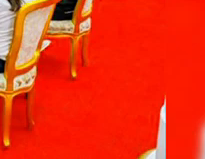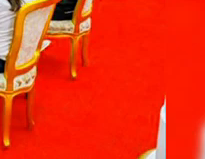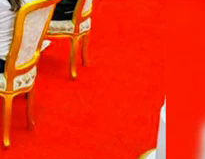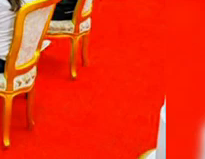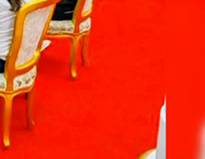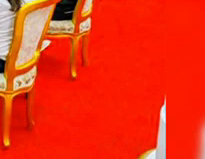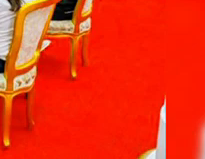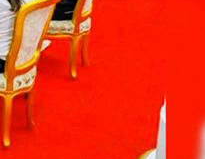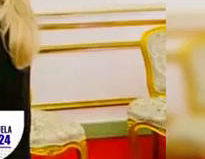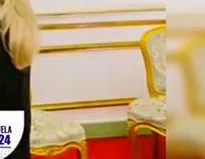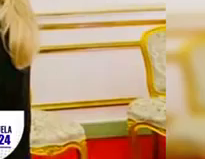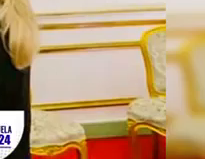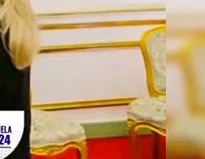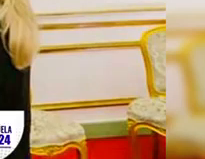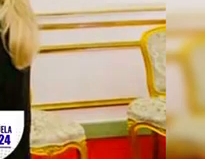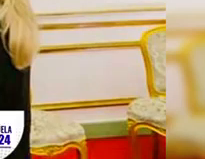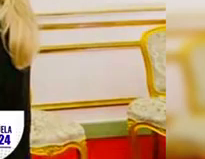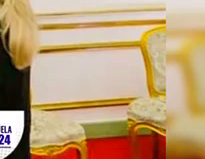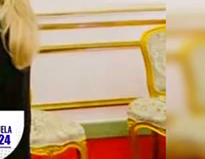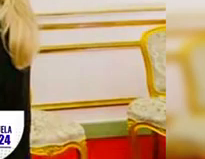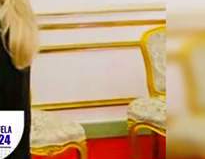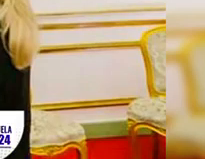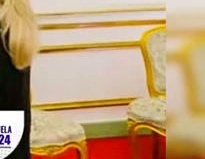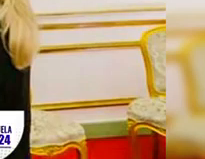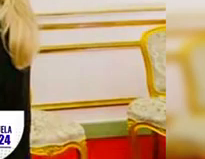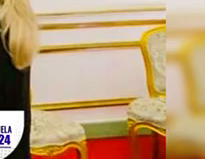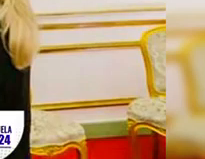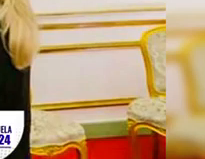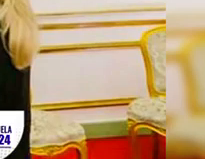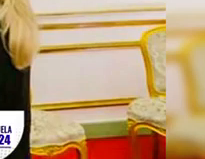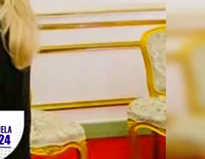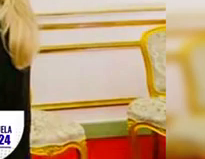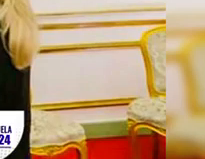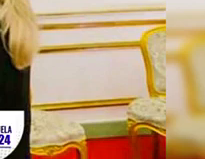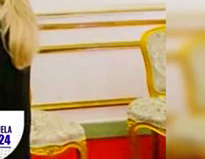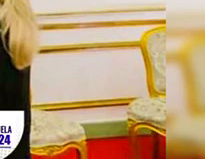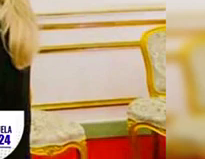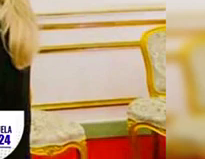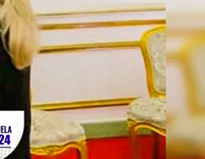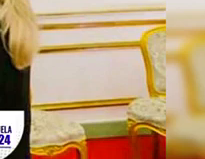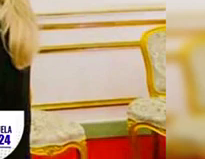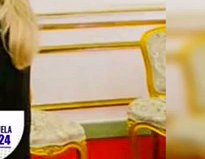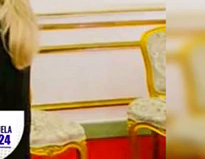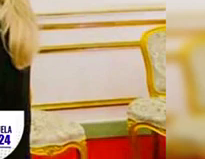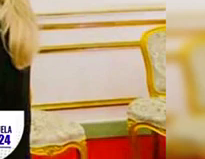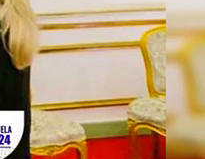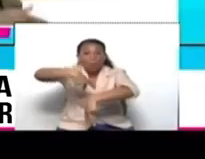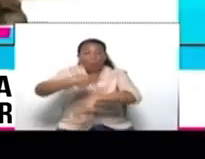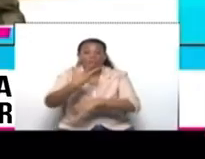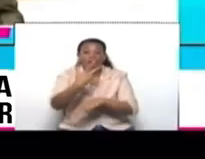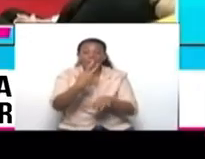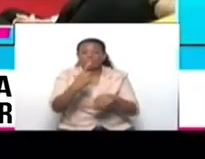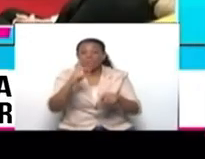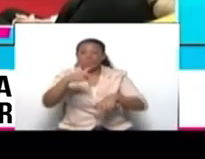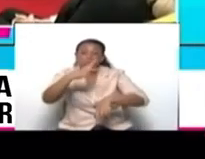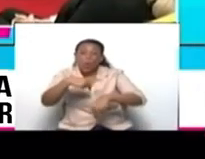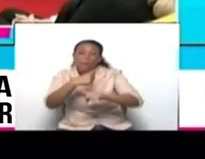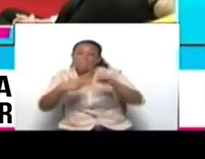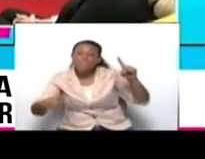e anche il poeta Alfred Nazareth sono stati testimoni di questo incontro. Siamo stati con